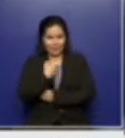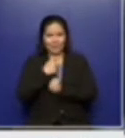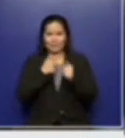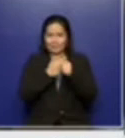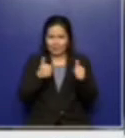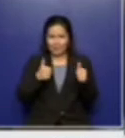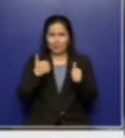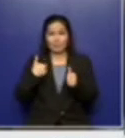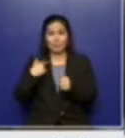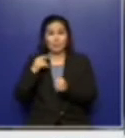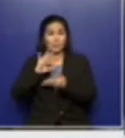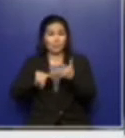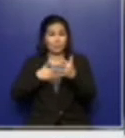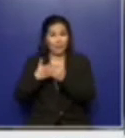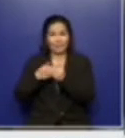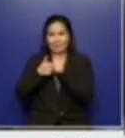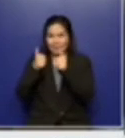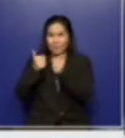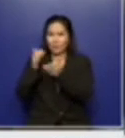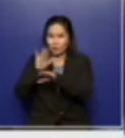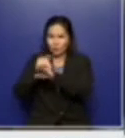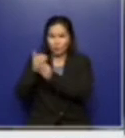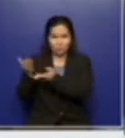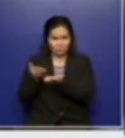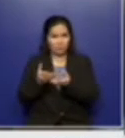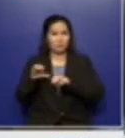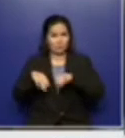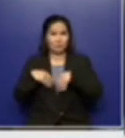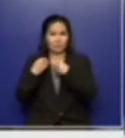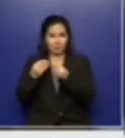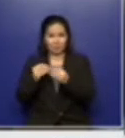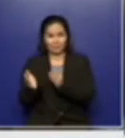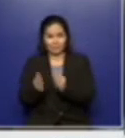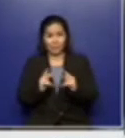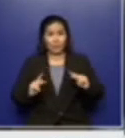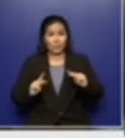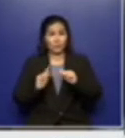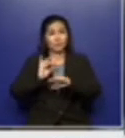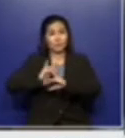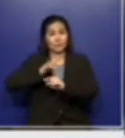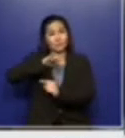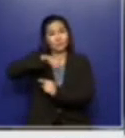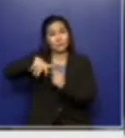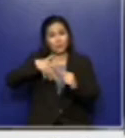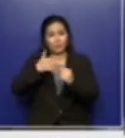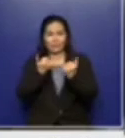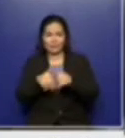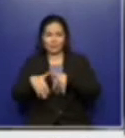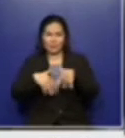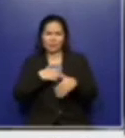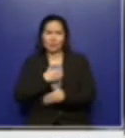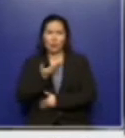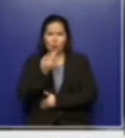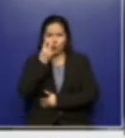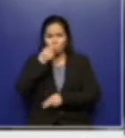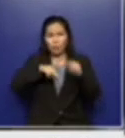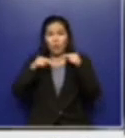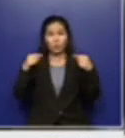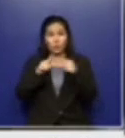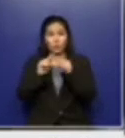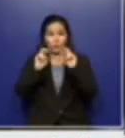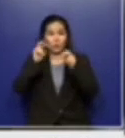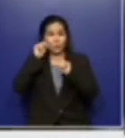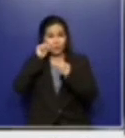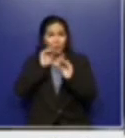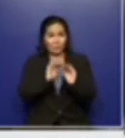โมชั่นที่ดีๆให้เข้าไปนะครับกระทรวงทรัพยากรธรรมชาติครับประชาชนนะครับขอให้ท่านดูแลเรื่องแหล่งน้ำและสำคัญที่สุดน